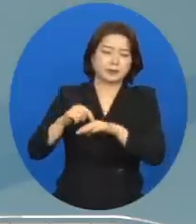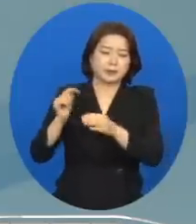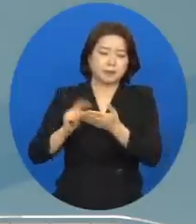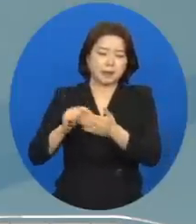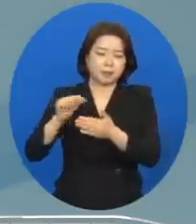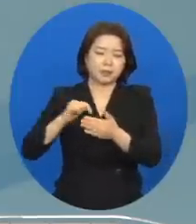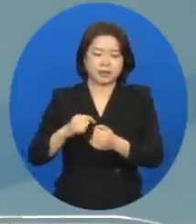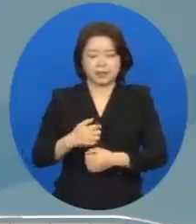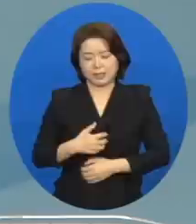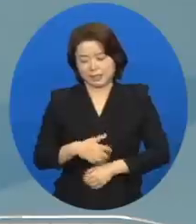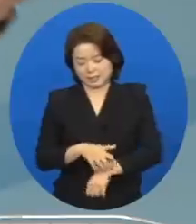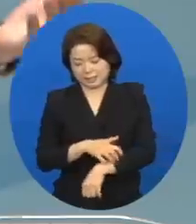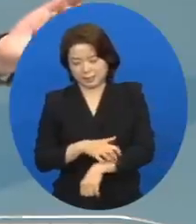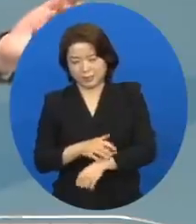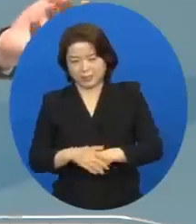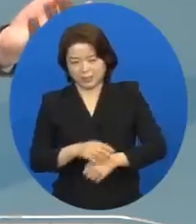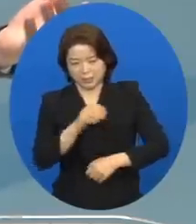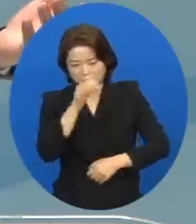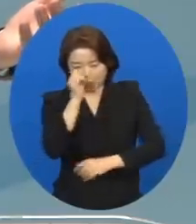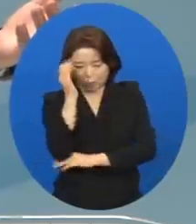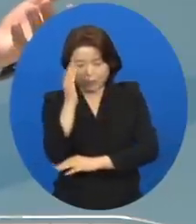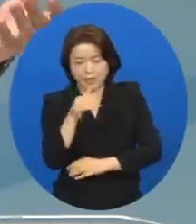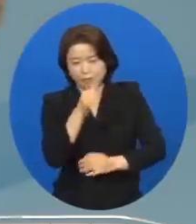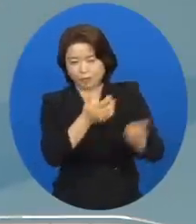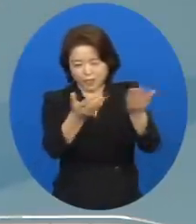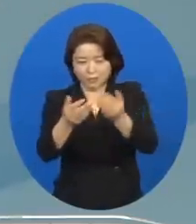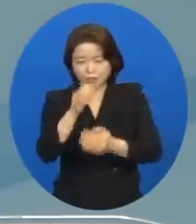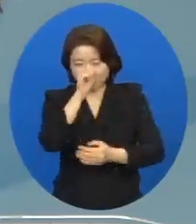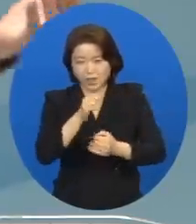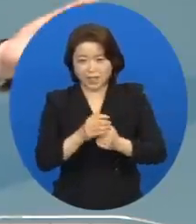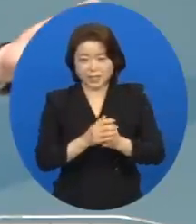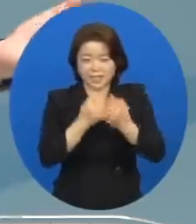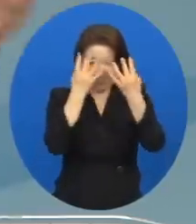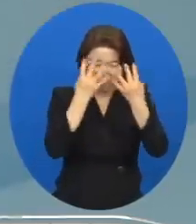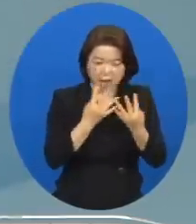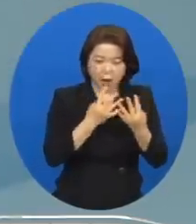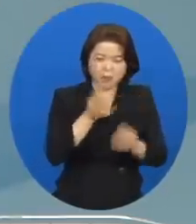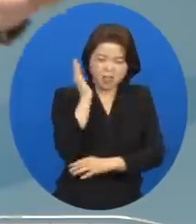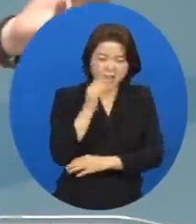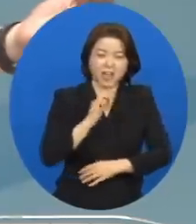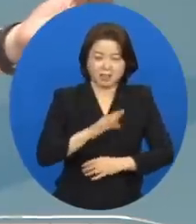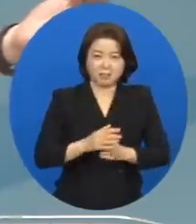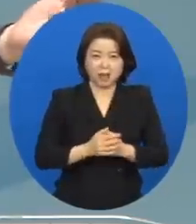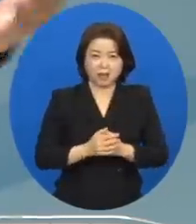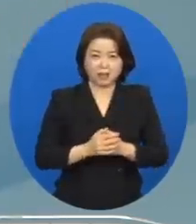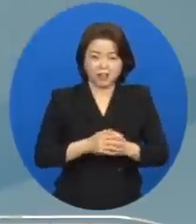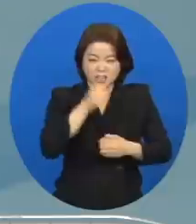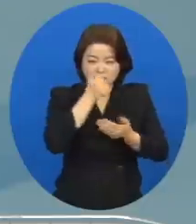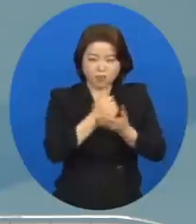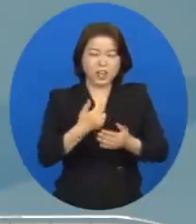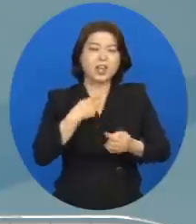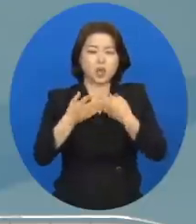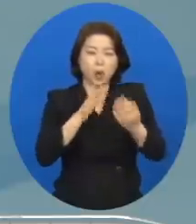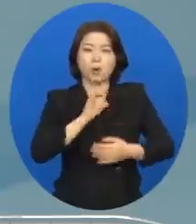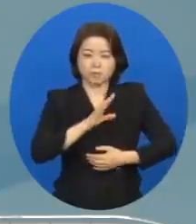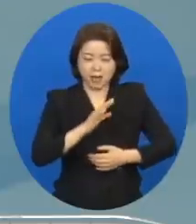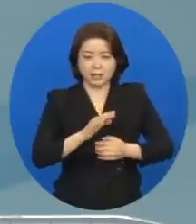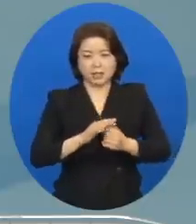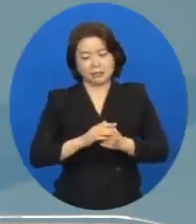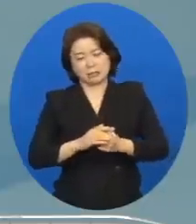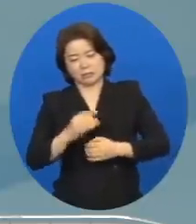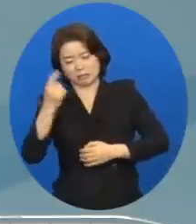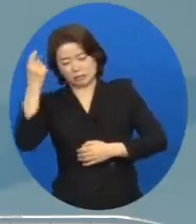들더랍니다. 이왕이면 좋은 이야기 좀 소개하지. 그렇게 감옥에 간 이야기만 전과자라는 이야기야? 뭐 이제 이런 느낌이